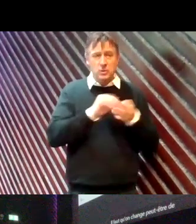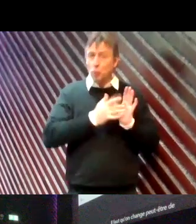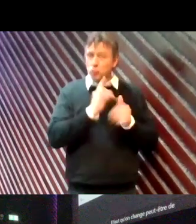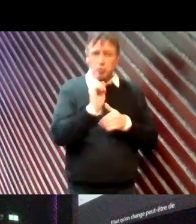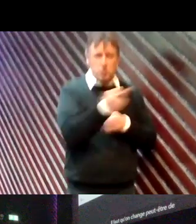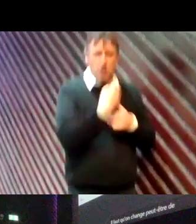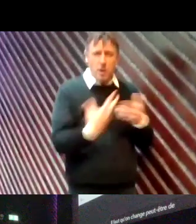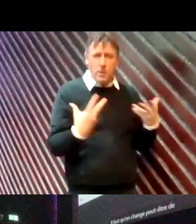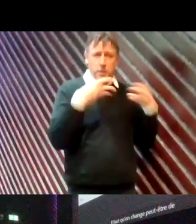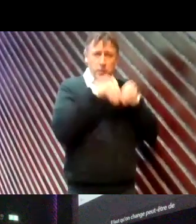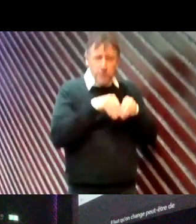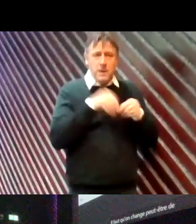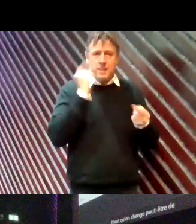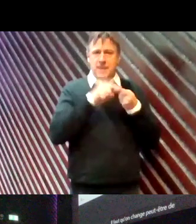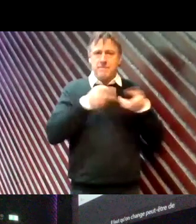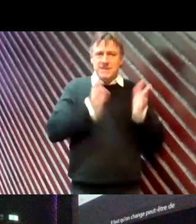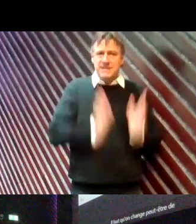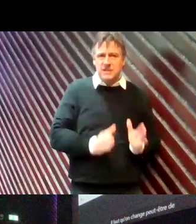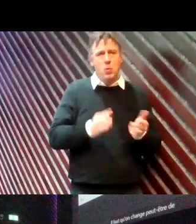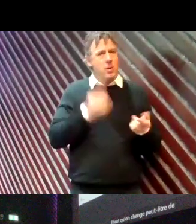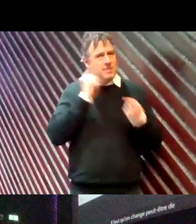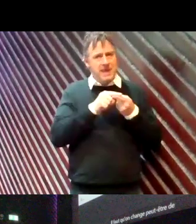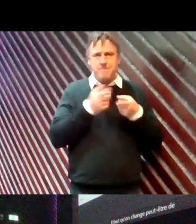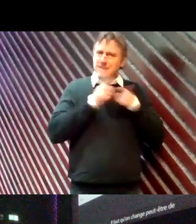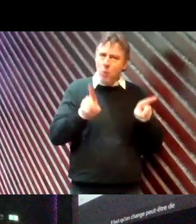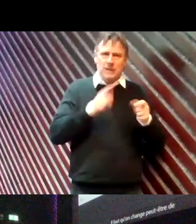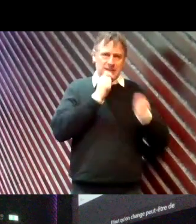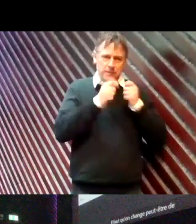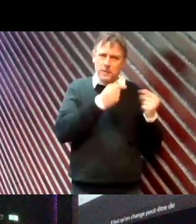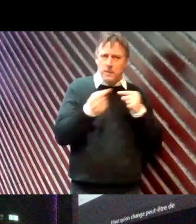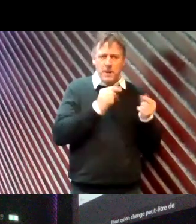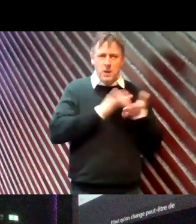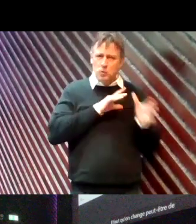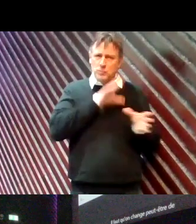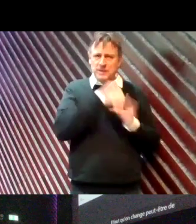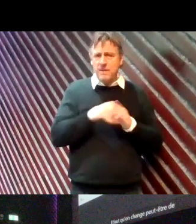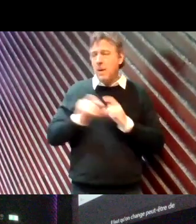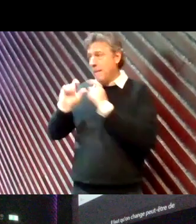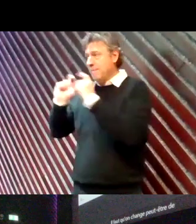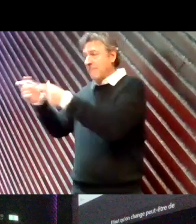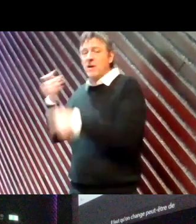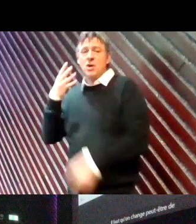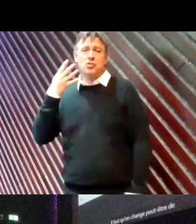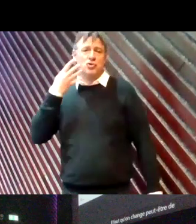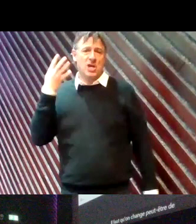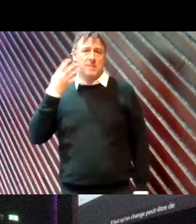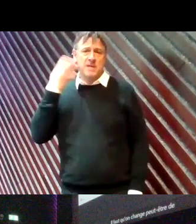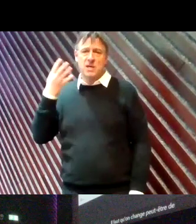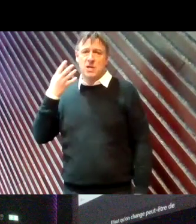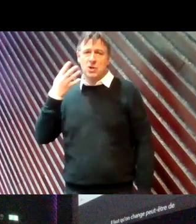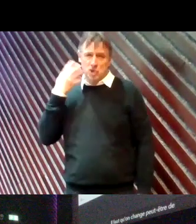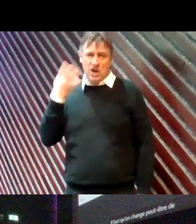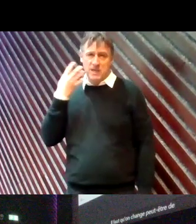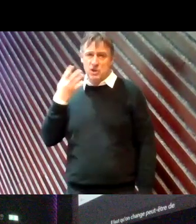au processus décisionnel et au processus démocratique. Et donc, je passe la parole à Jérémy, pour qui c'est un sujet tout à